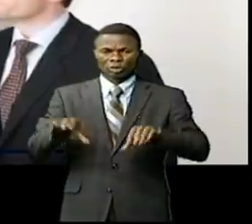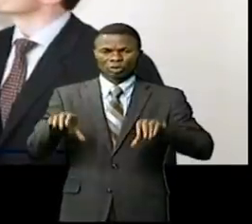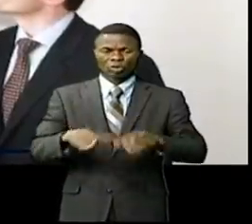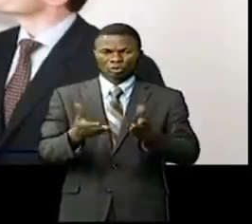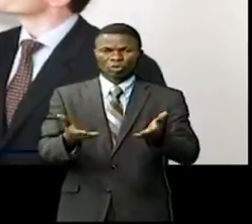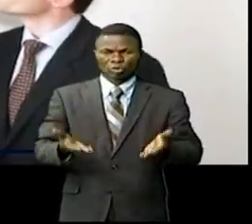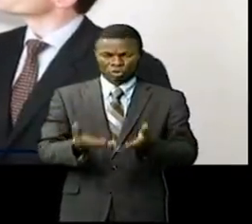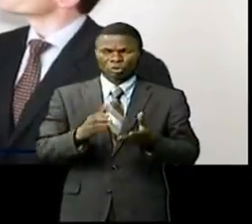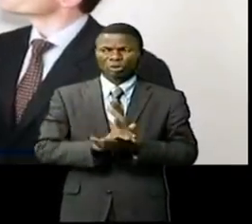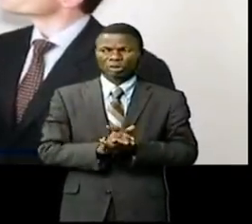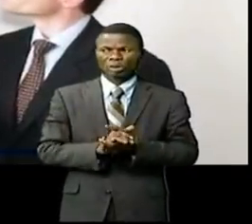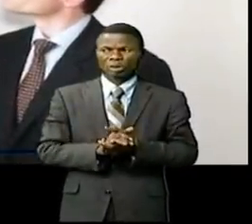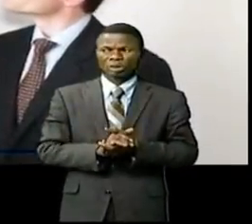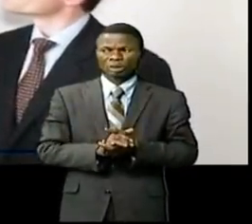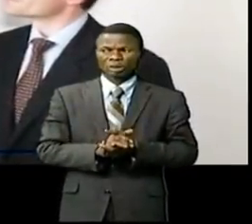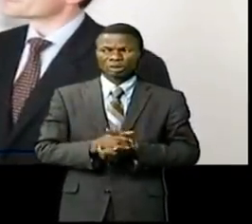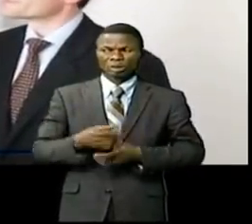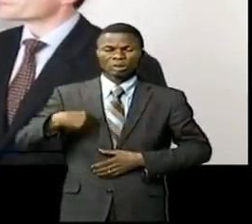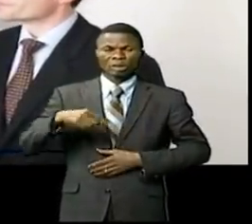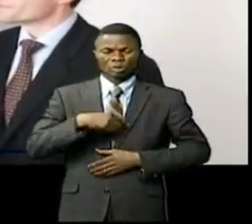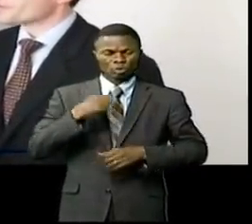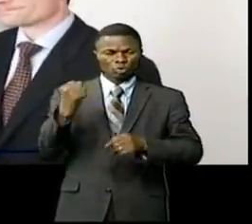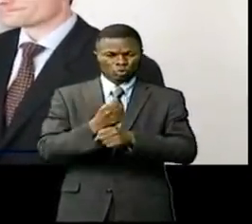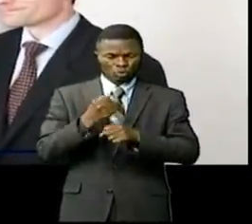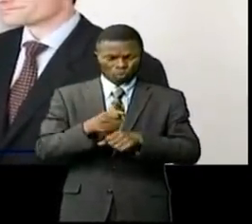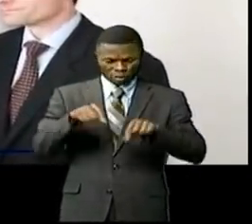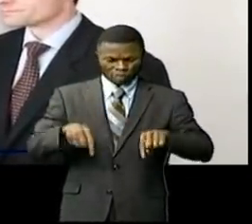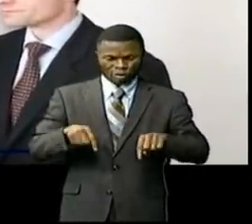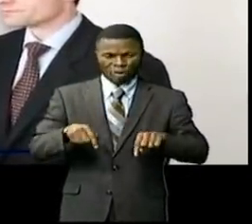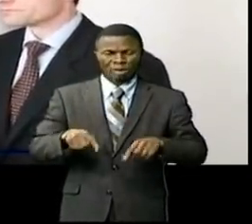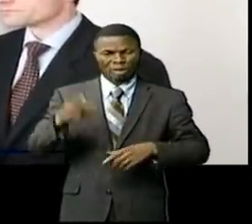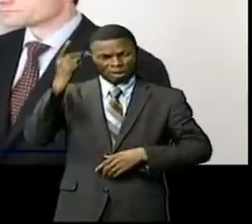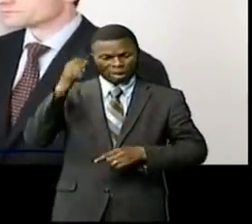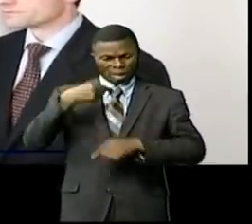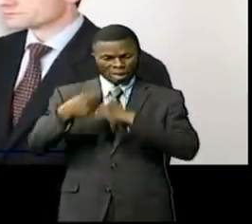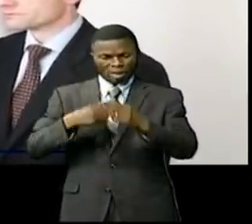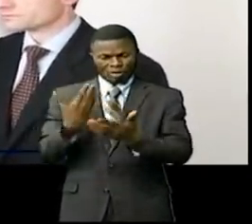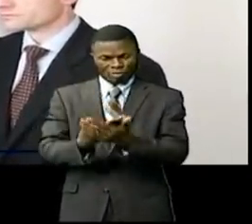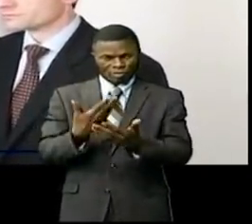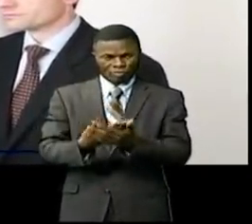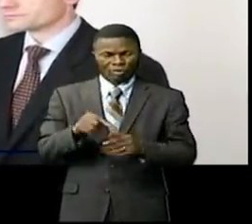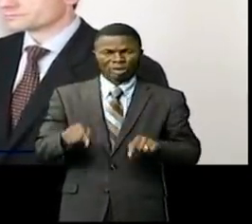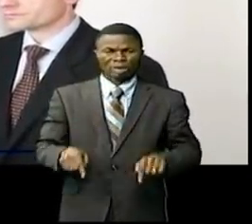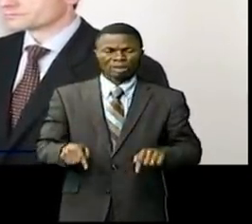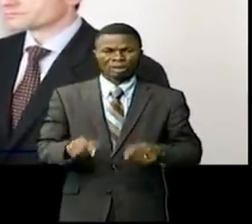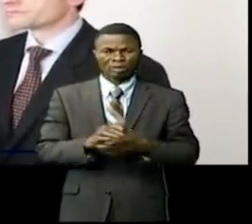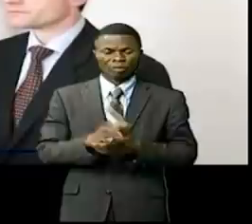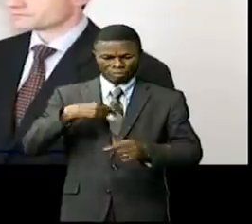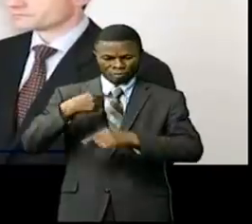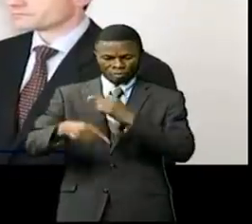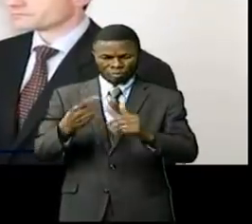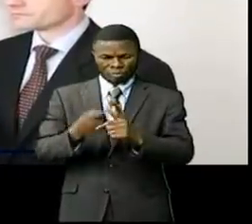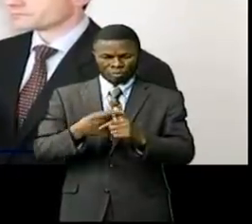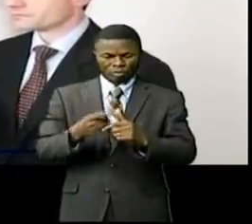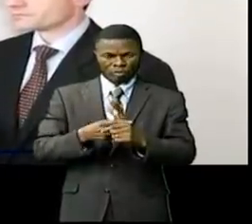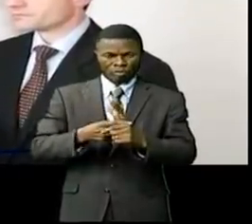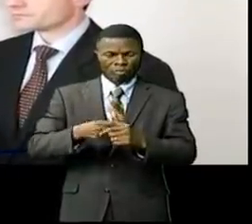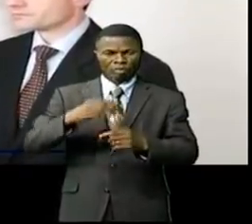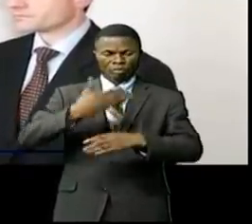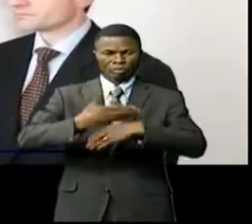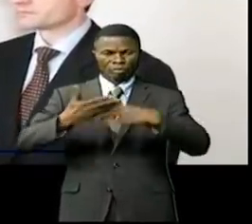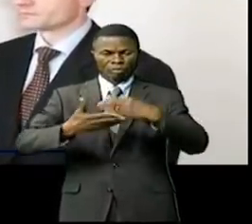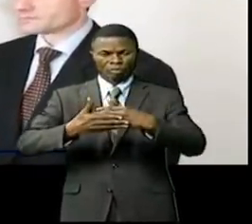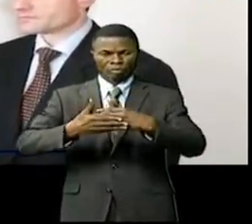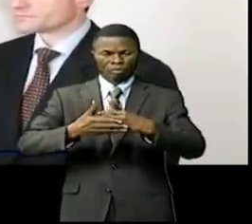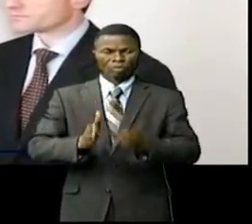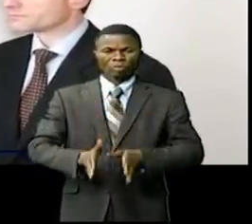Comptons être opérationnels ici au Congo. Nous allons commencer le plus tôt possible et commencer même à monter des drones à